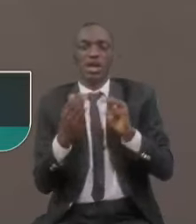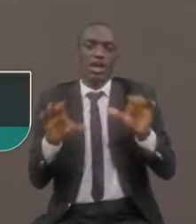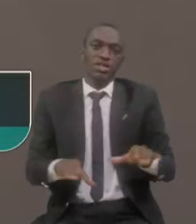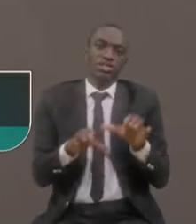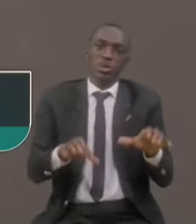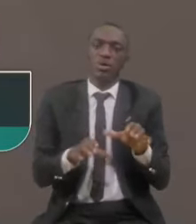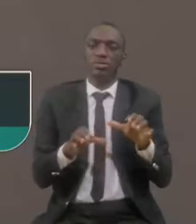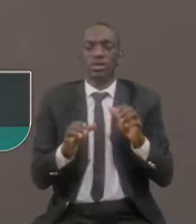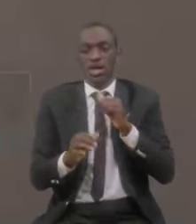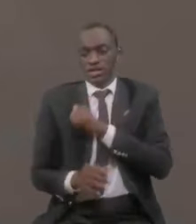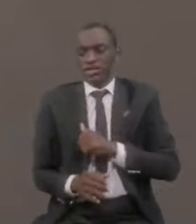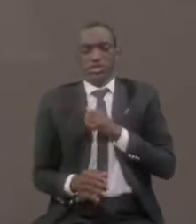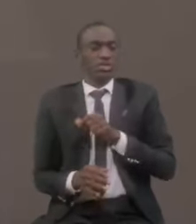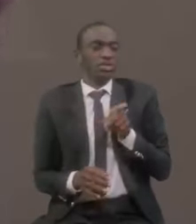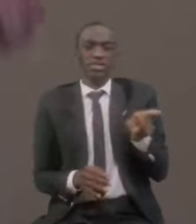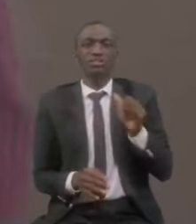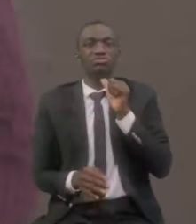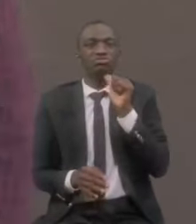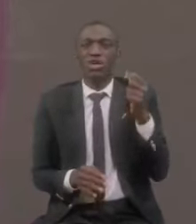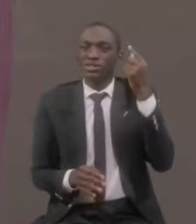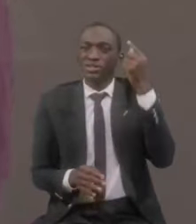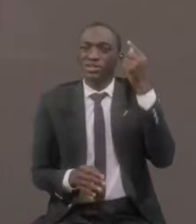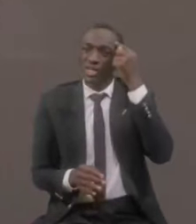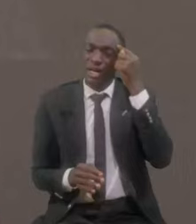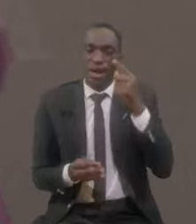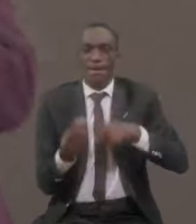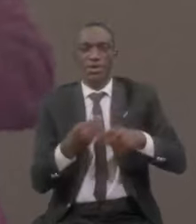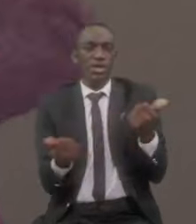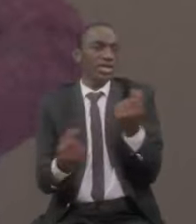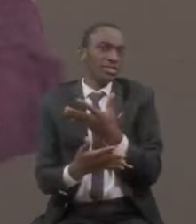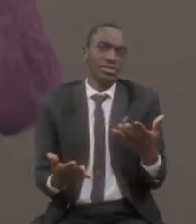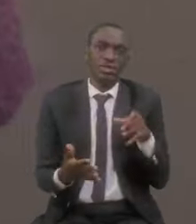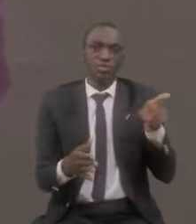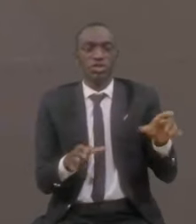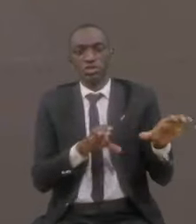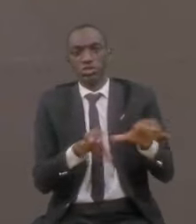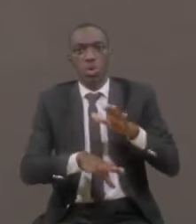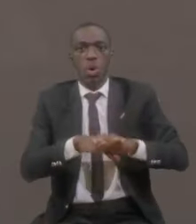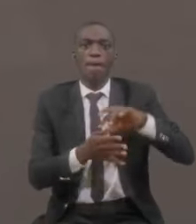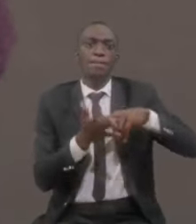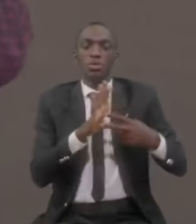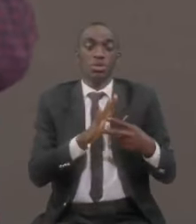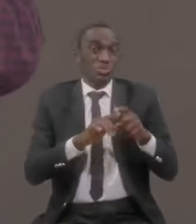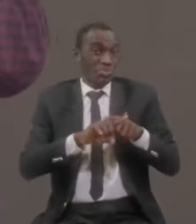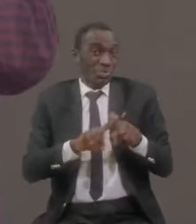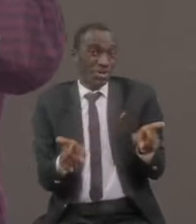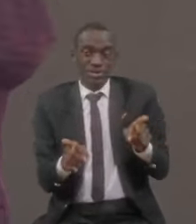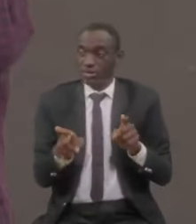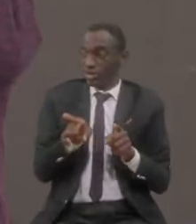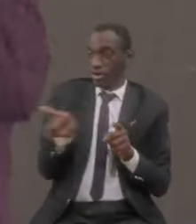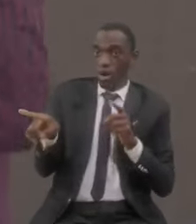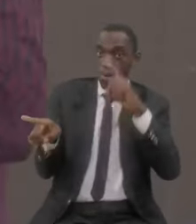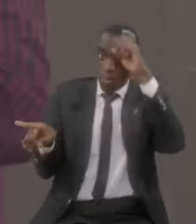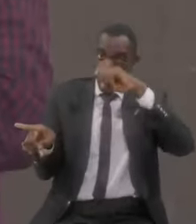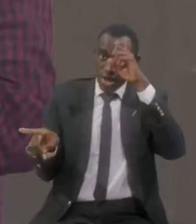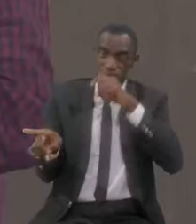Les insensés ne pensent même pas à quoi que ce soit. Mais les sages sont ceux-là